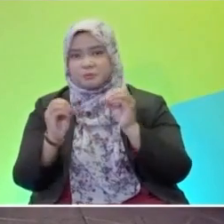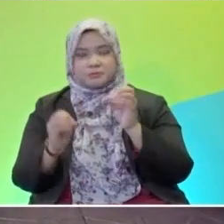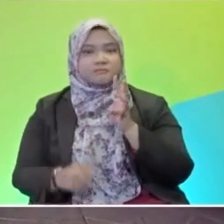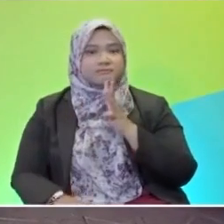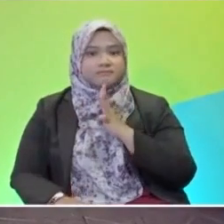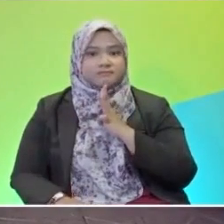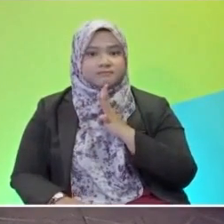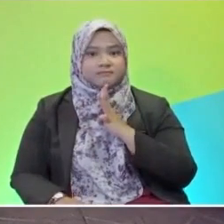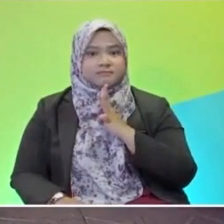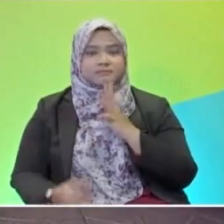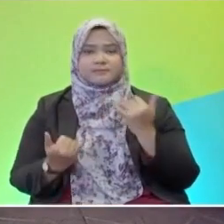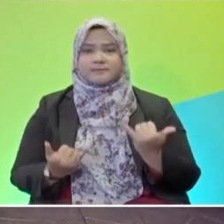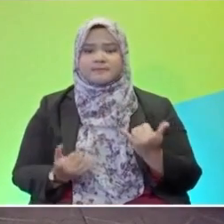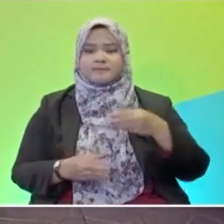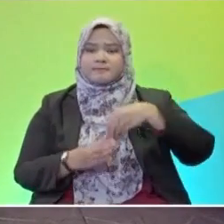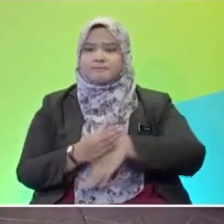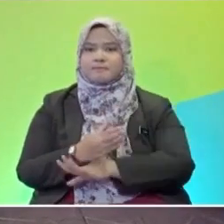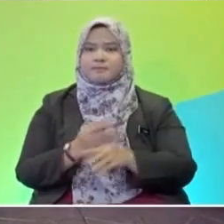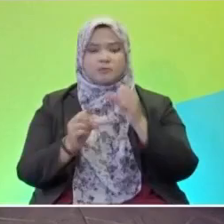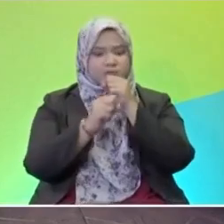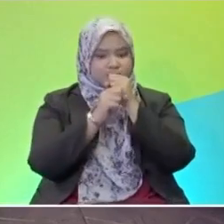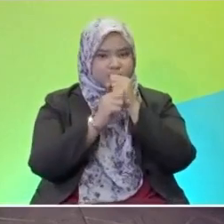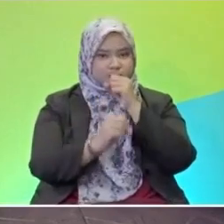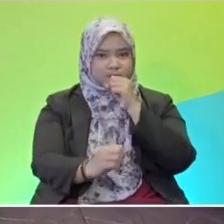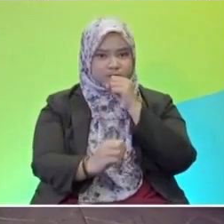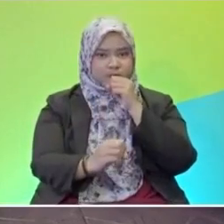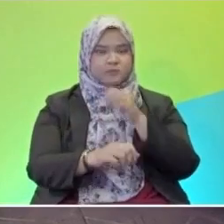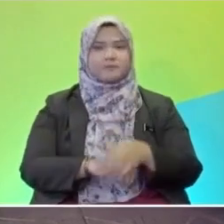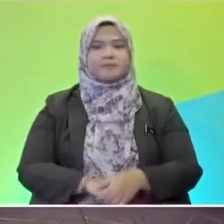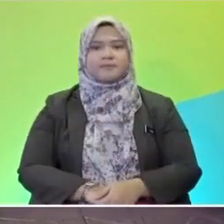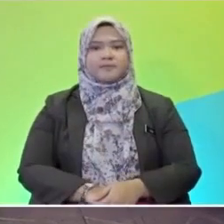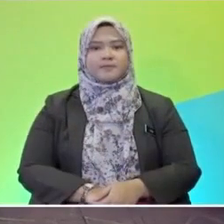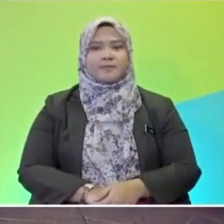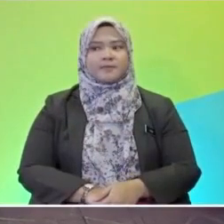ke dalam gelas yang tak adai ada perubahan kita ada perubahan